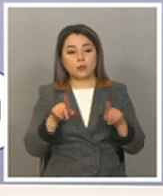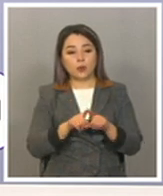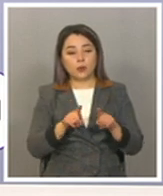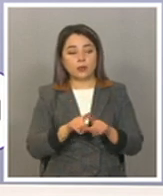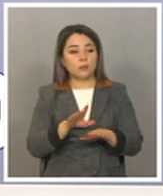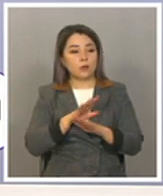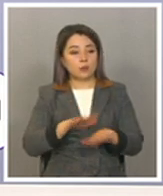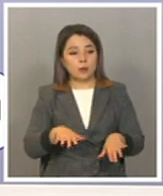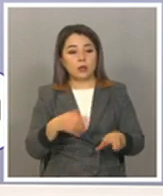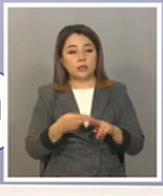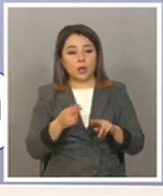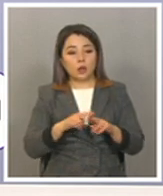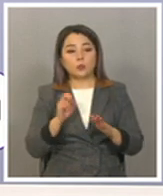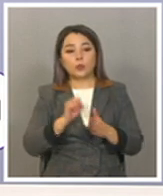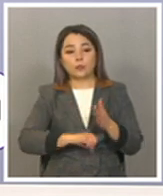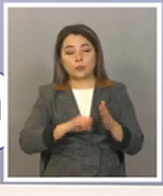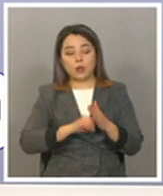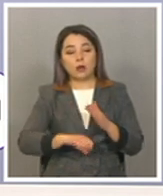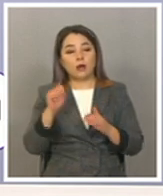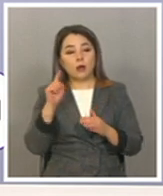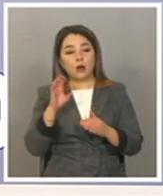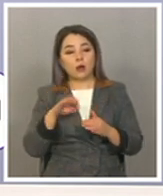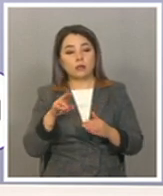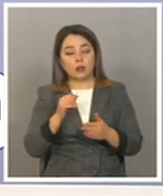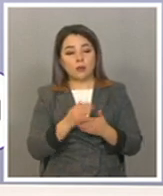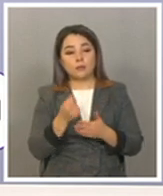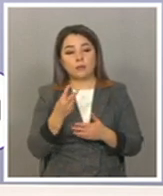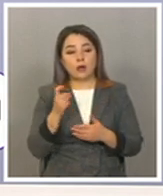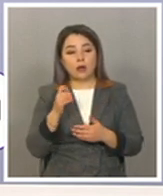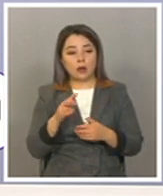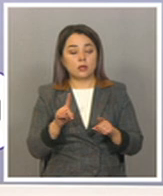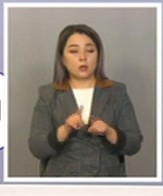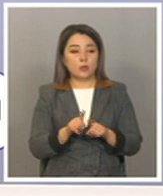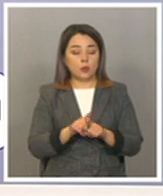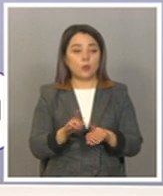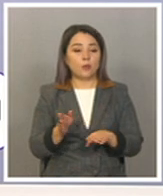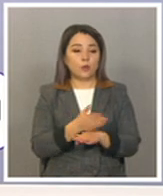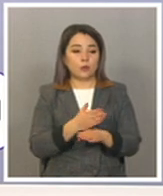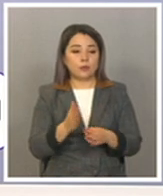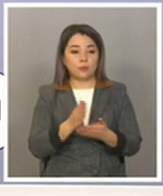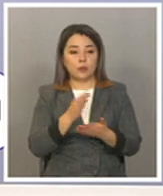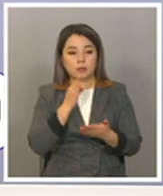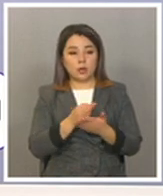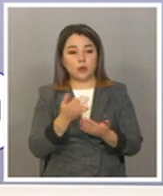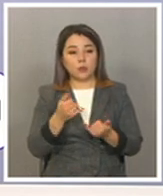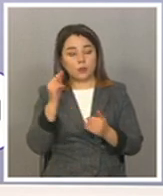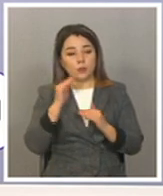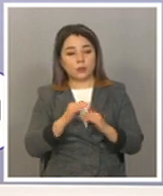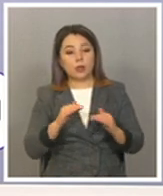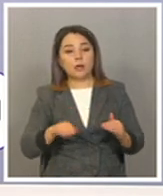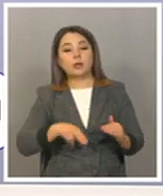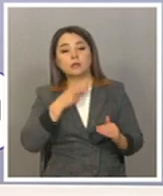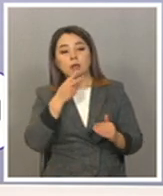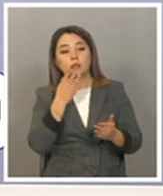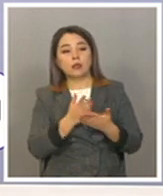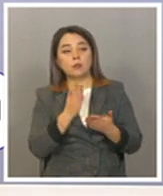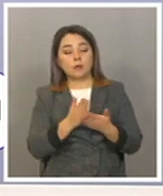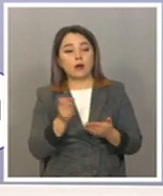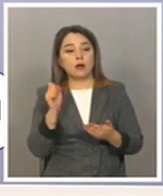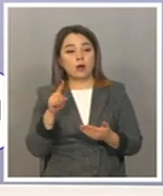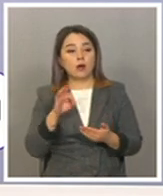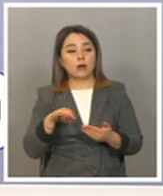болмады. Сондықтан да Алтын Орда бірнеше хандықтарға бөлініп кетті. Оқушылар, назар аударып қарасақ, Алтын